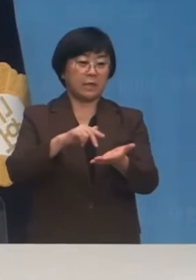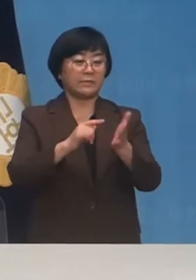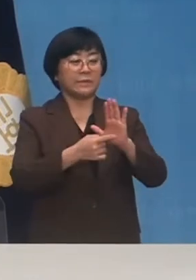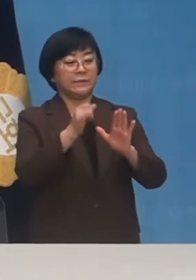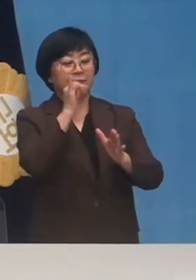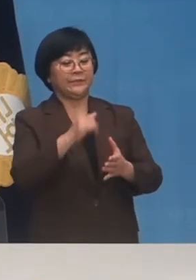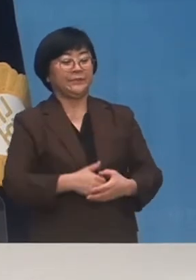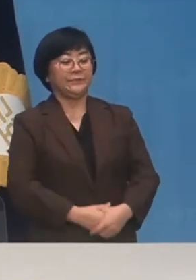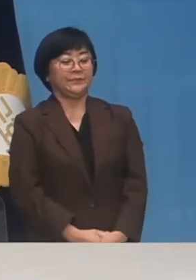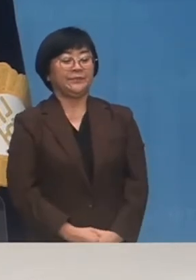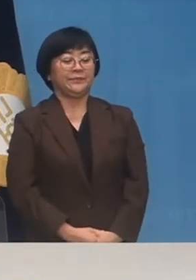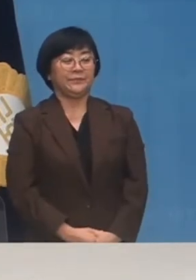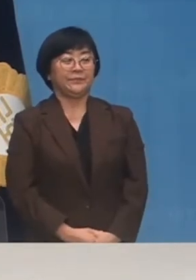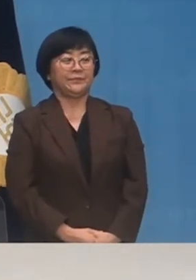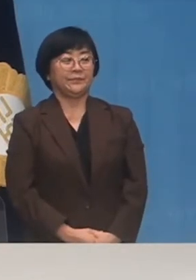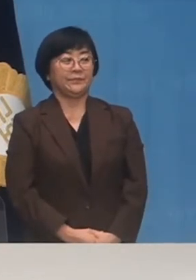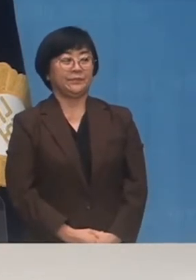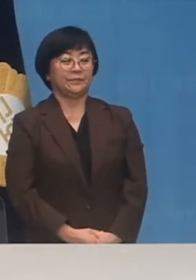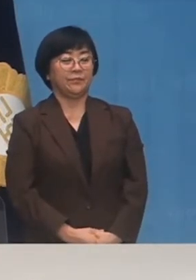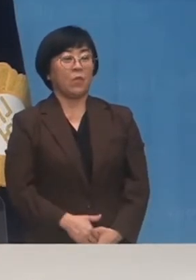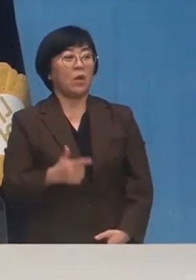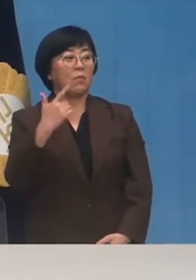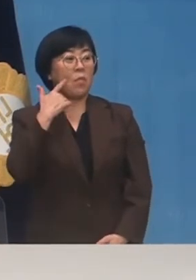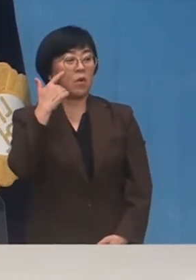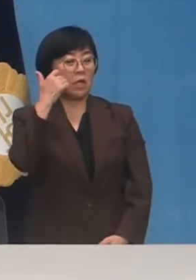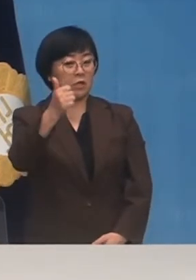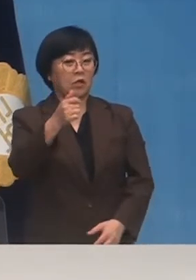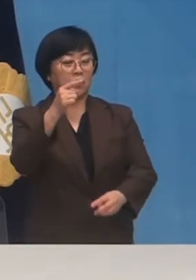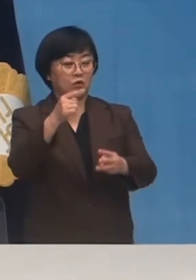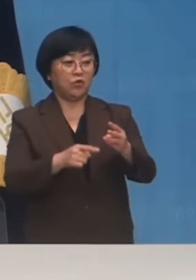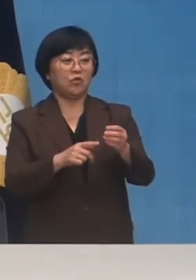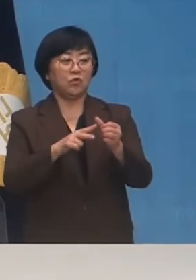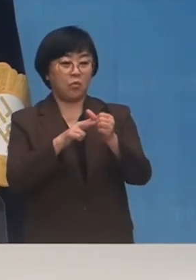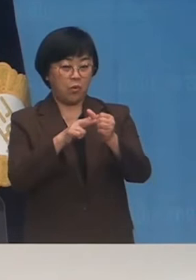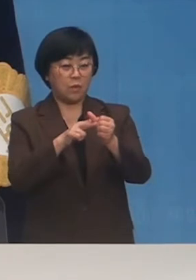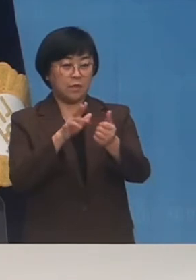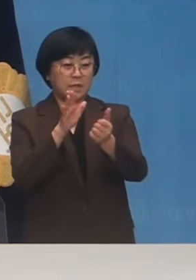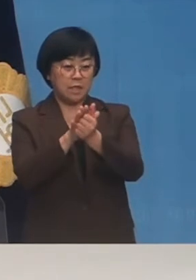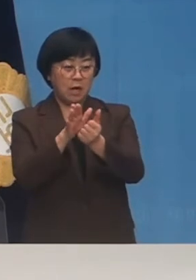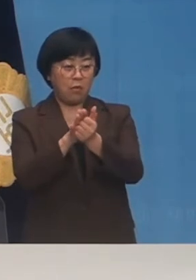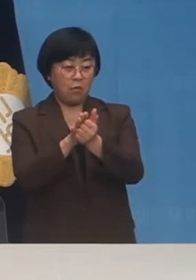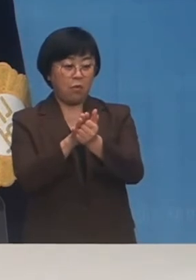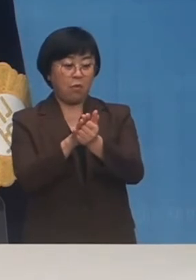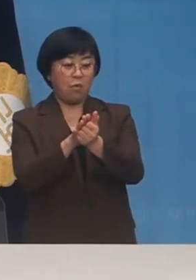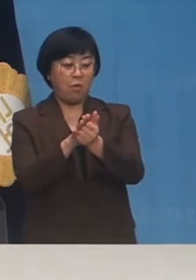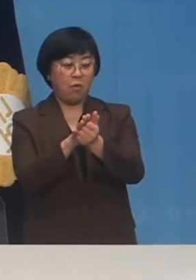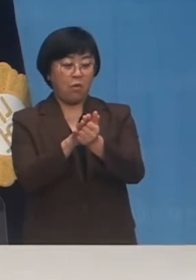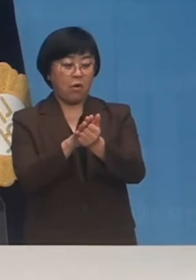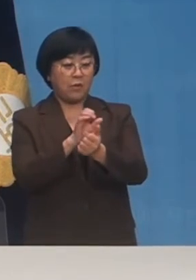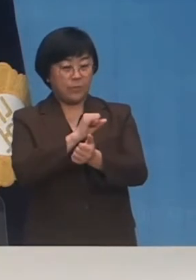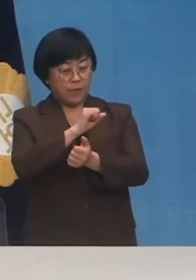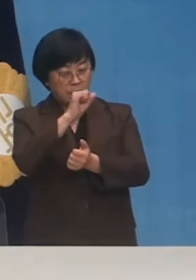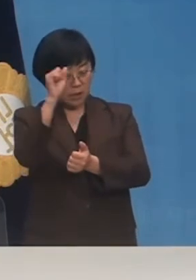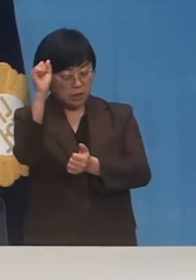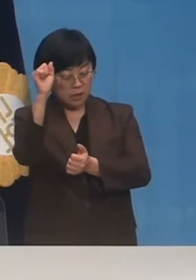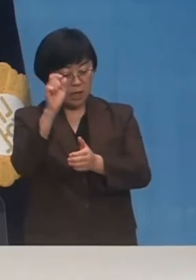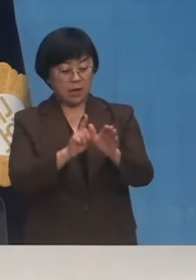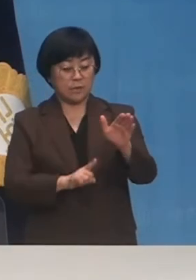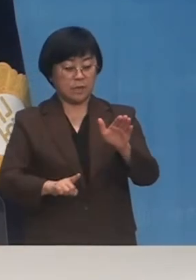있다. 이에 우리 목회자들은 윤석열 후보를 적극 지지하며 당선시키는